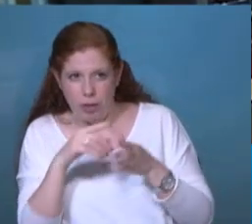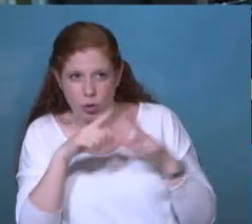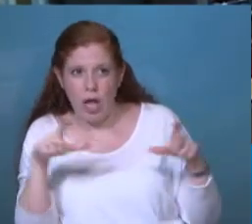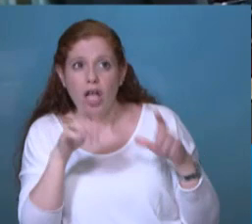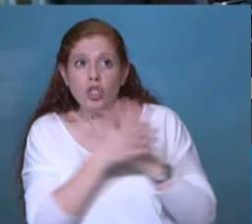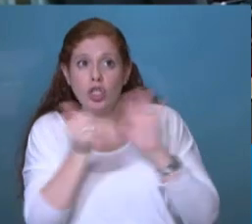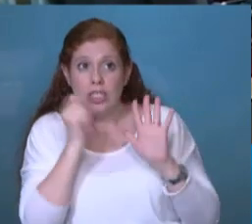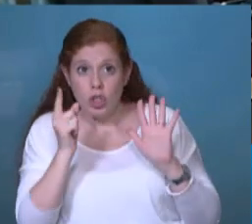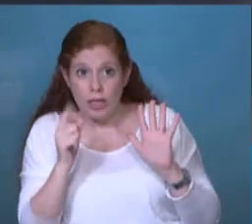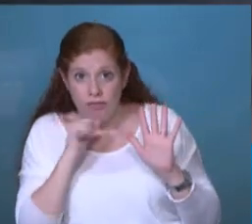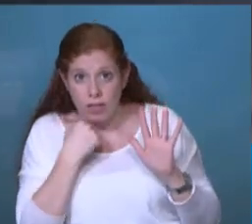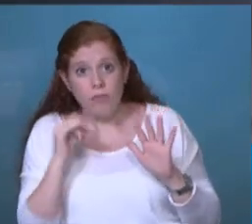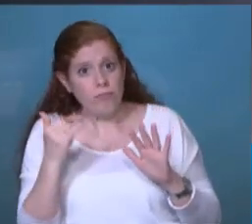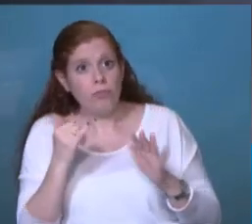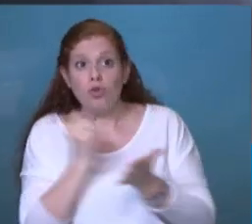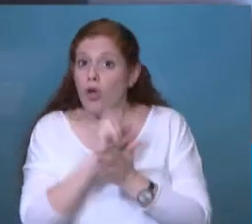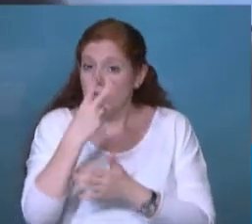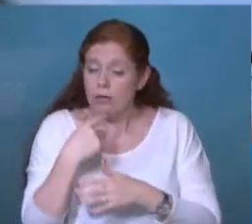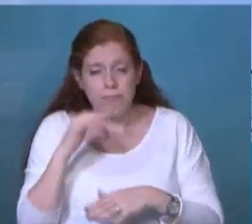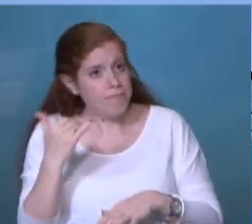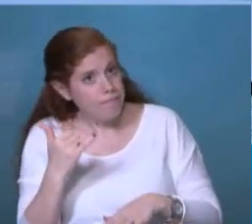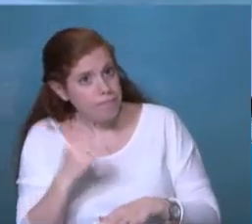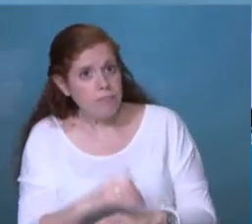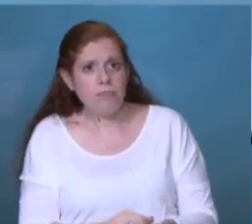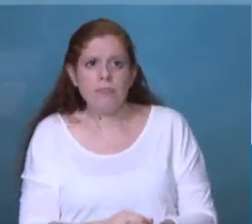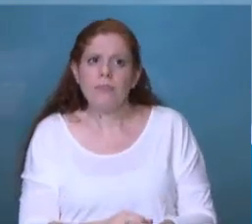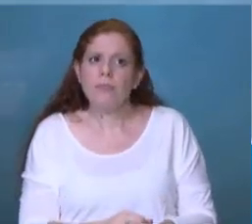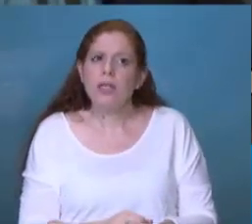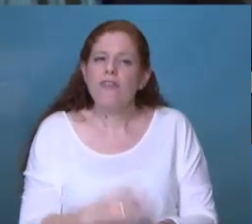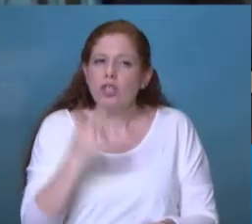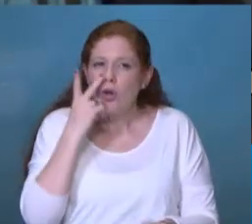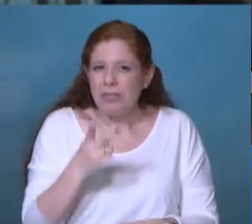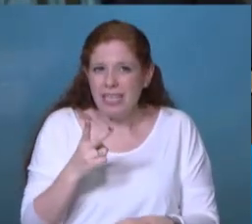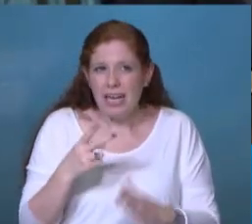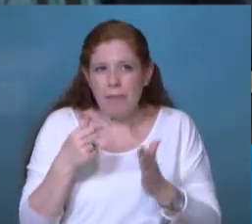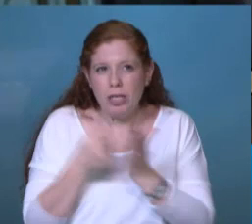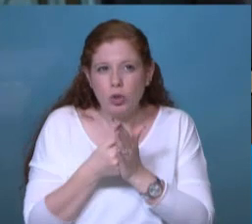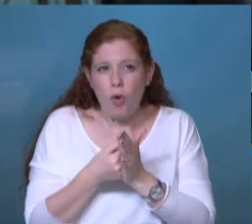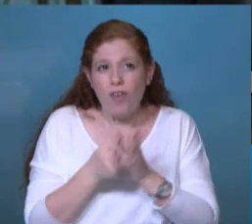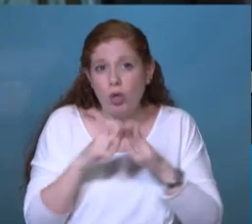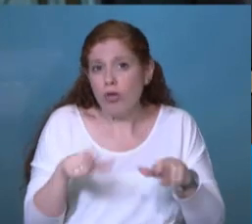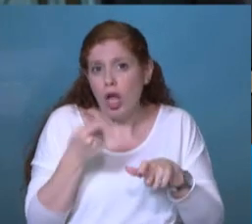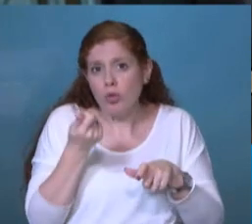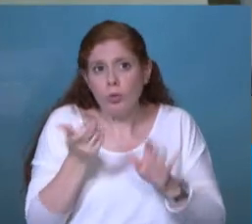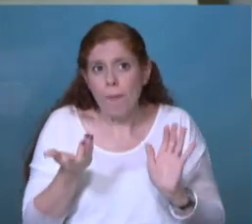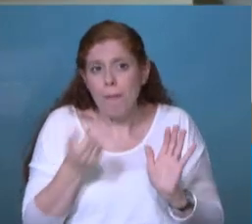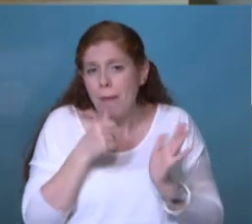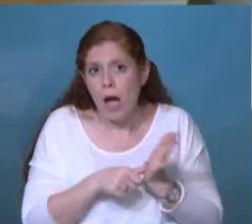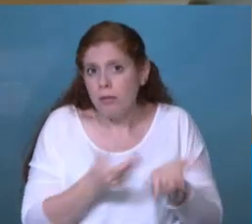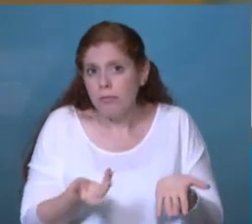ותק? כן. תואר שני? Mm-hmm. אבל כשאנחנו מסתכלים על סוף התלוש, אין לך שום סכום בבנק.